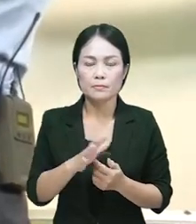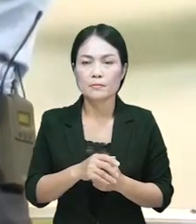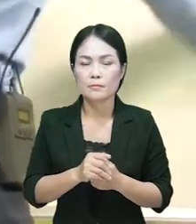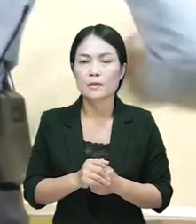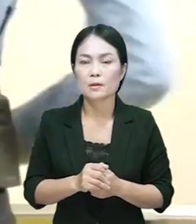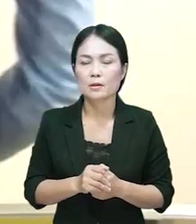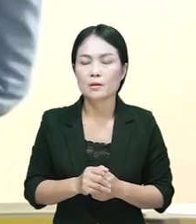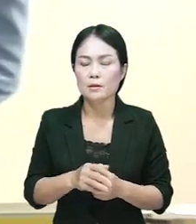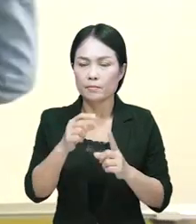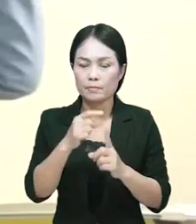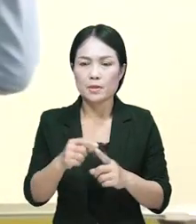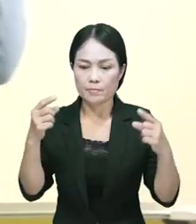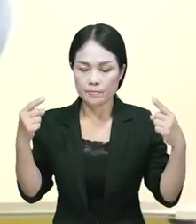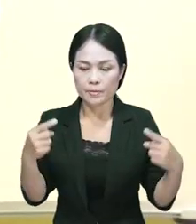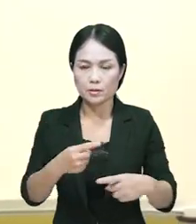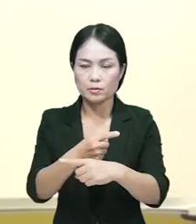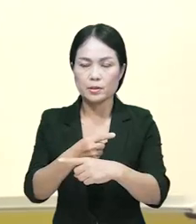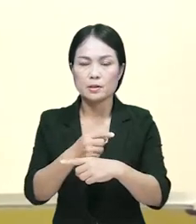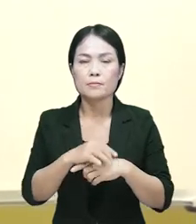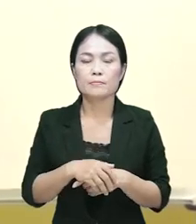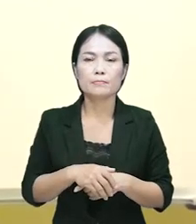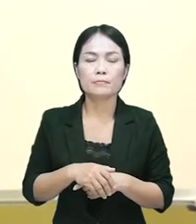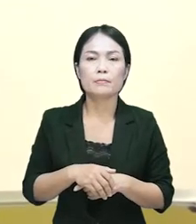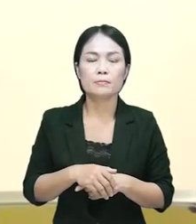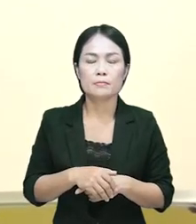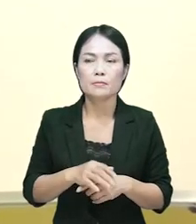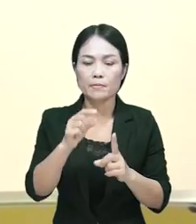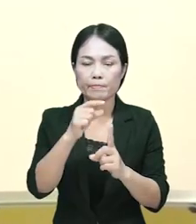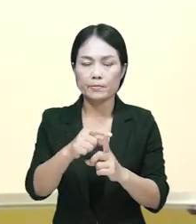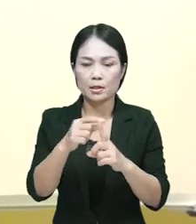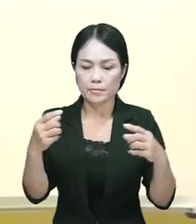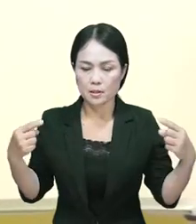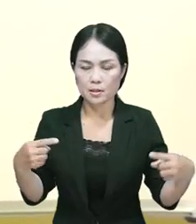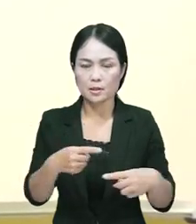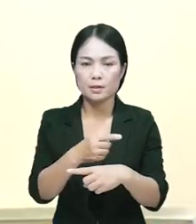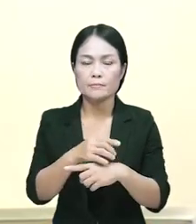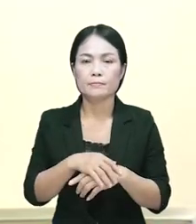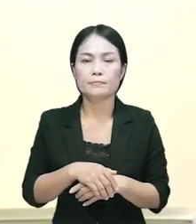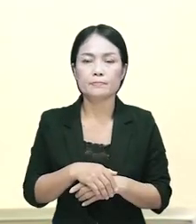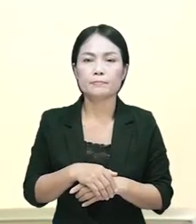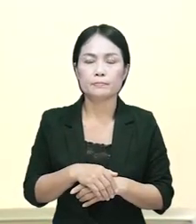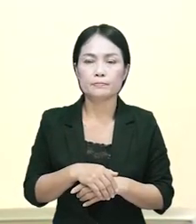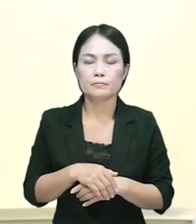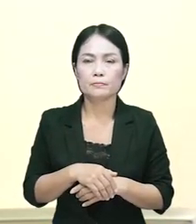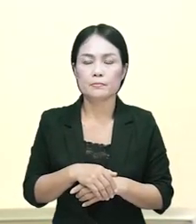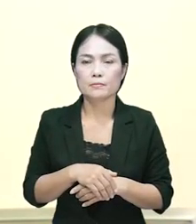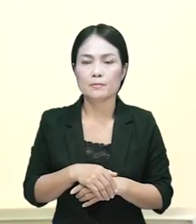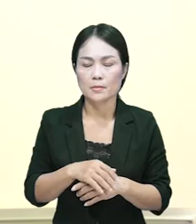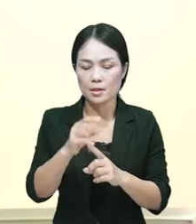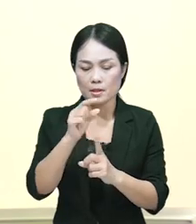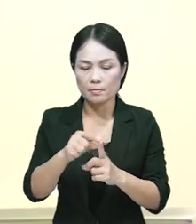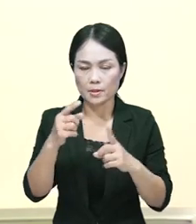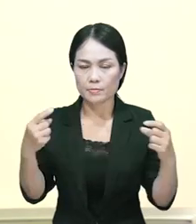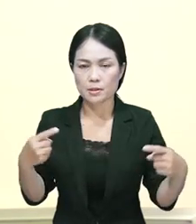ស័ព្ទអញ្ចឹងអ្វីទៅបដិស័ព្ទកូនបដិស័ព្ទគឺពាក្យផ្ទុយចាគឺពាក្យផ្ទុយណាកូ